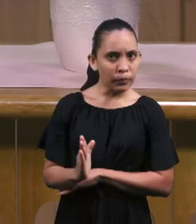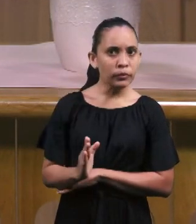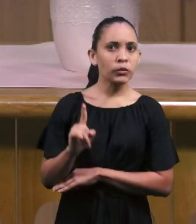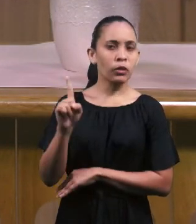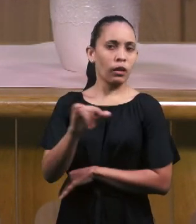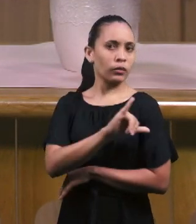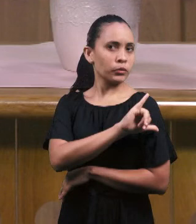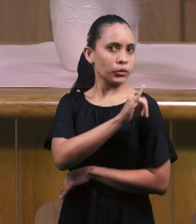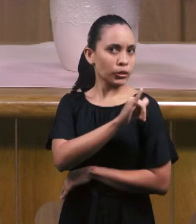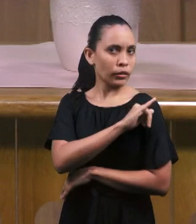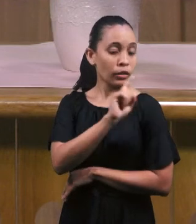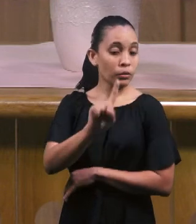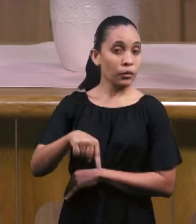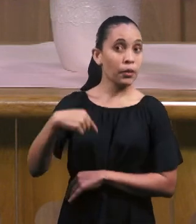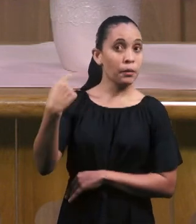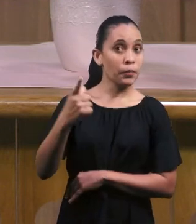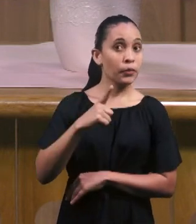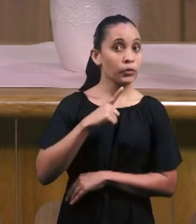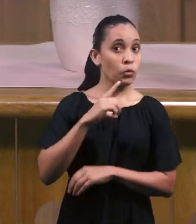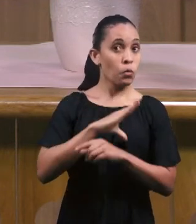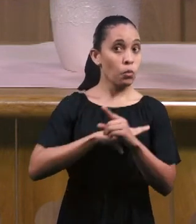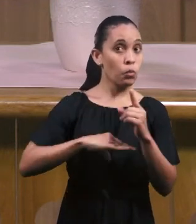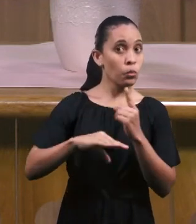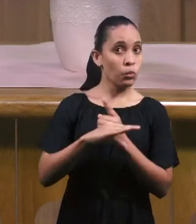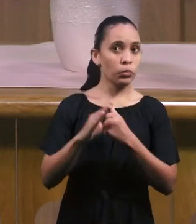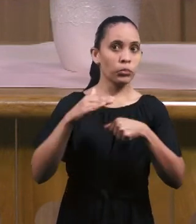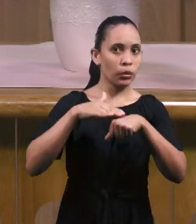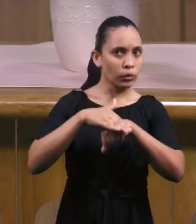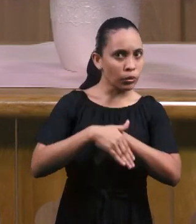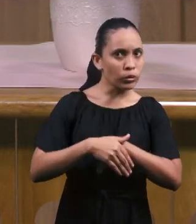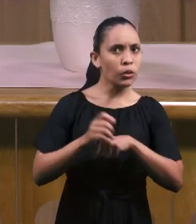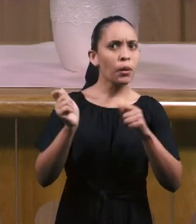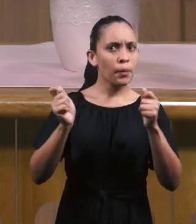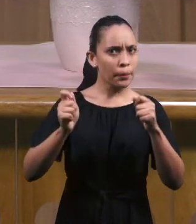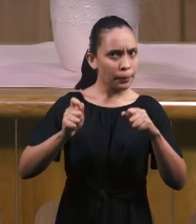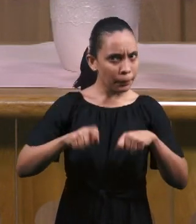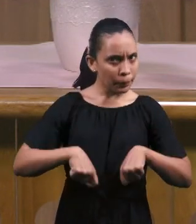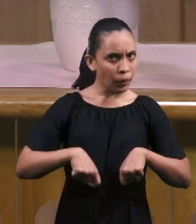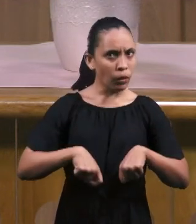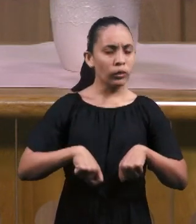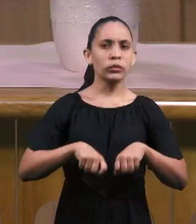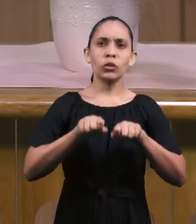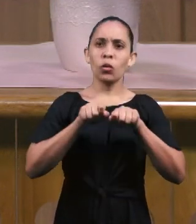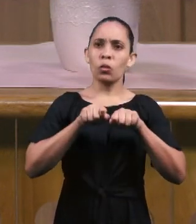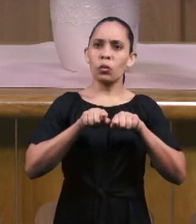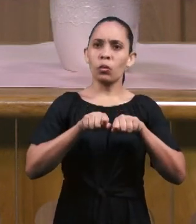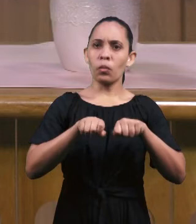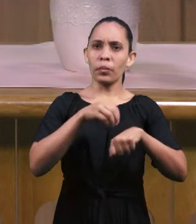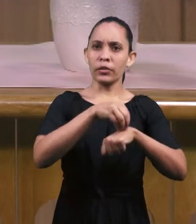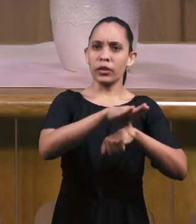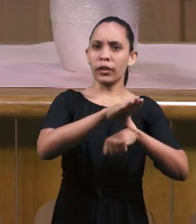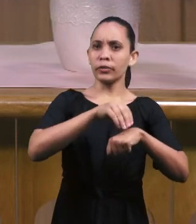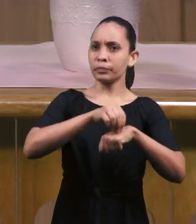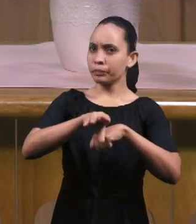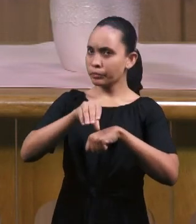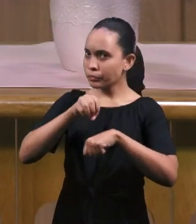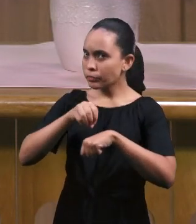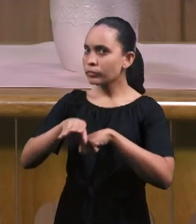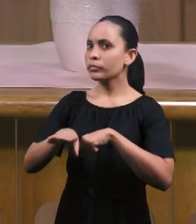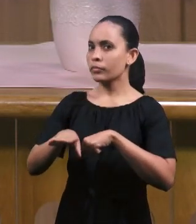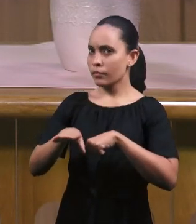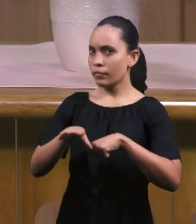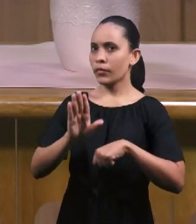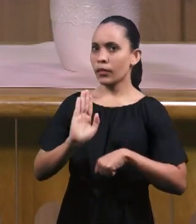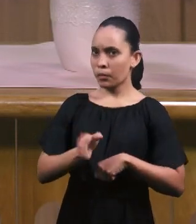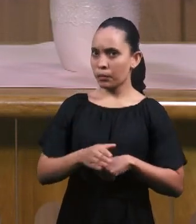le pasteur Walter Babo. Après, nous allons voir le culte du soir. Vous pouvez envoyer le lien, partager, inviter des personnes pour participer du